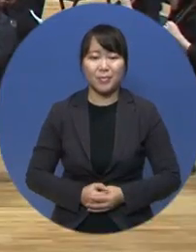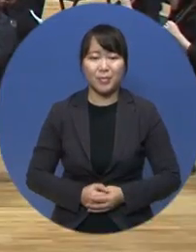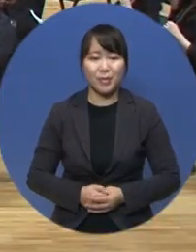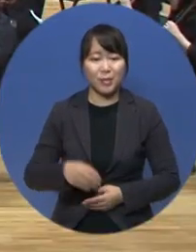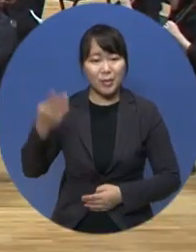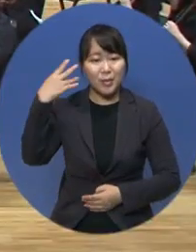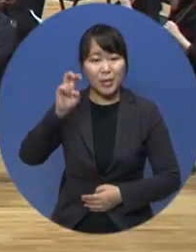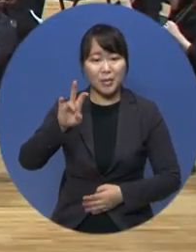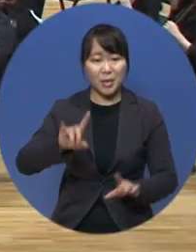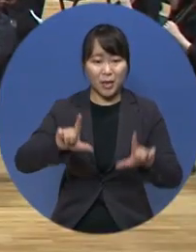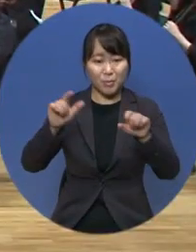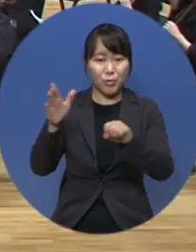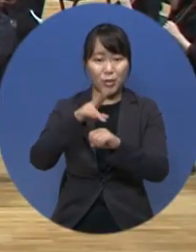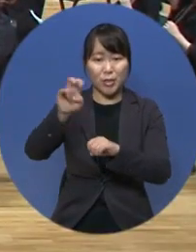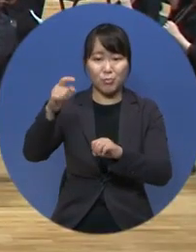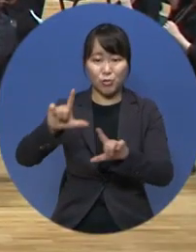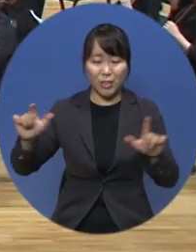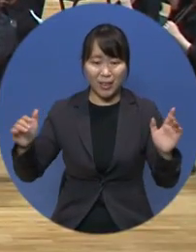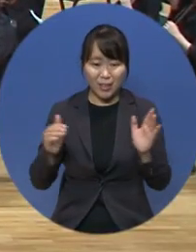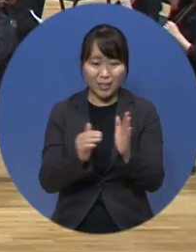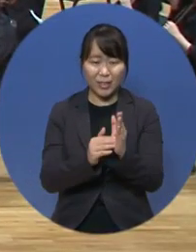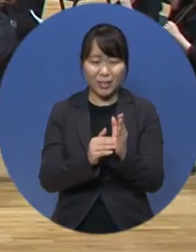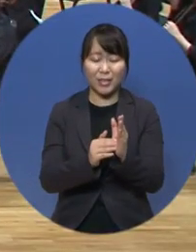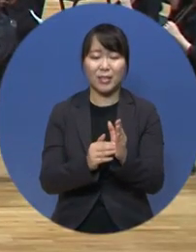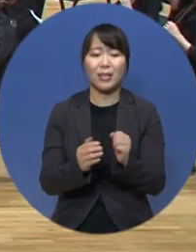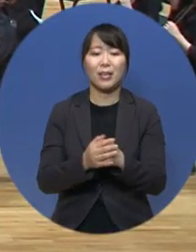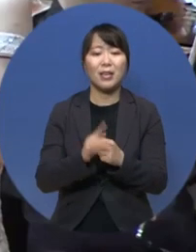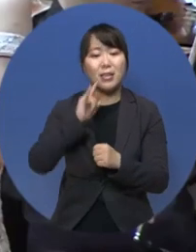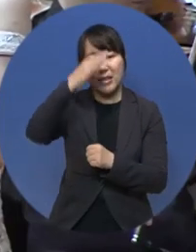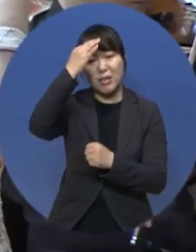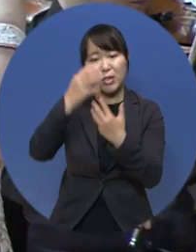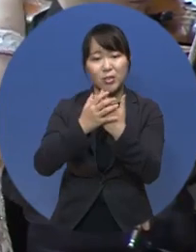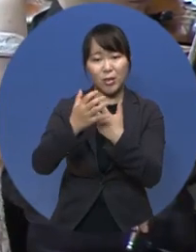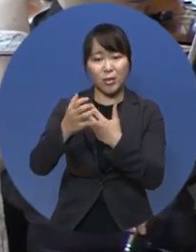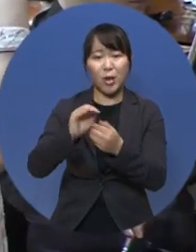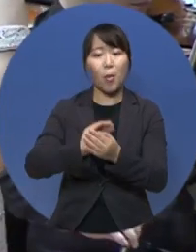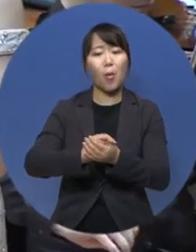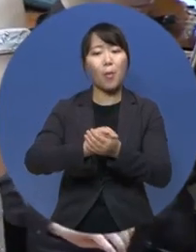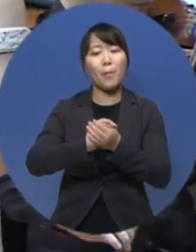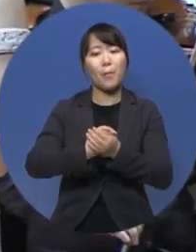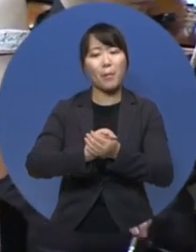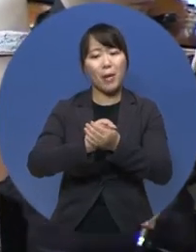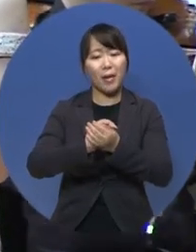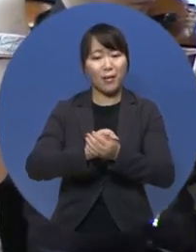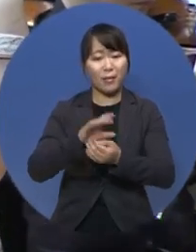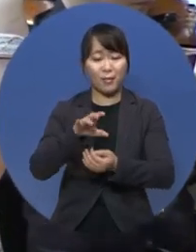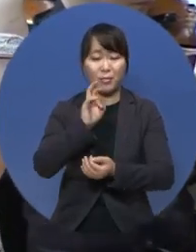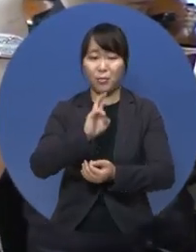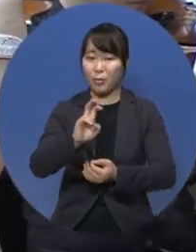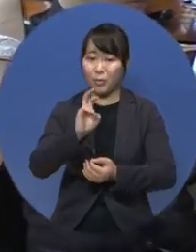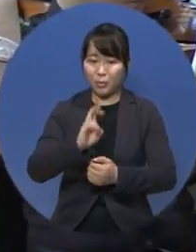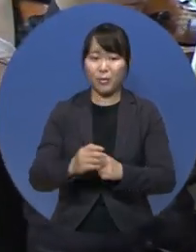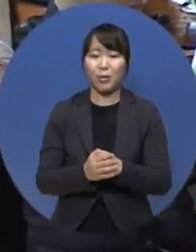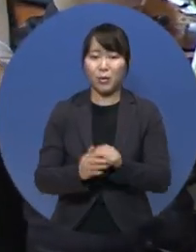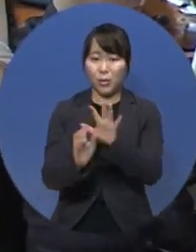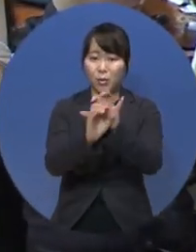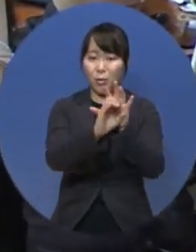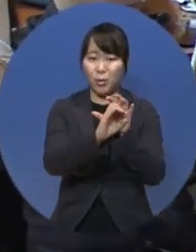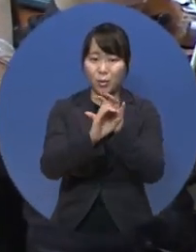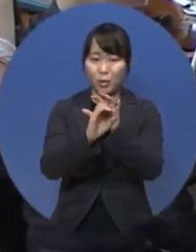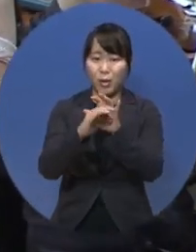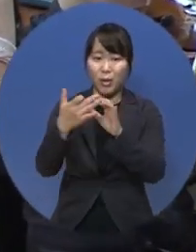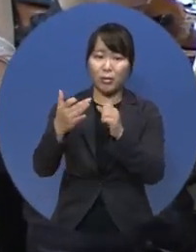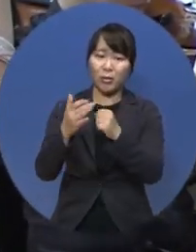지난 24일부터 26일까지 예술의전당 오페라극장에서 열린 이번 강아는 호르 나